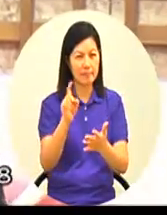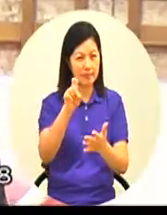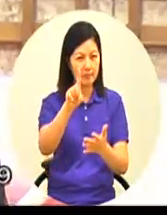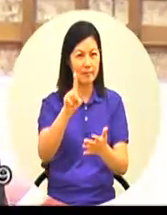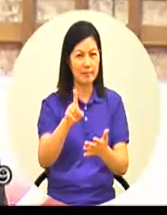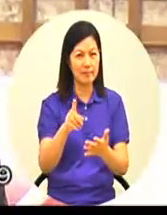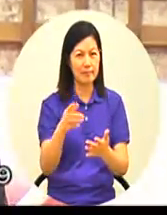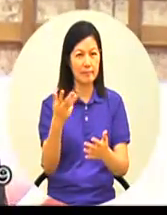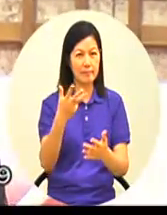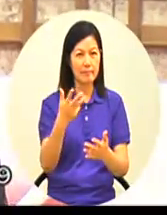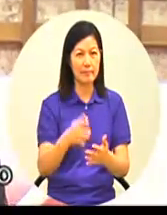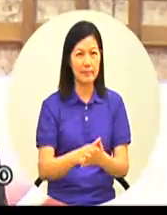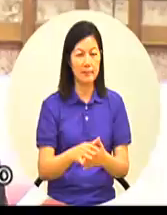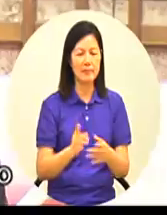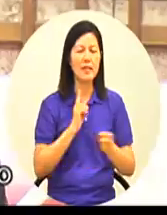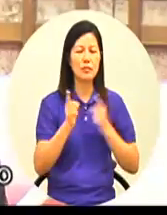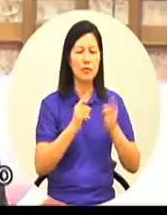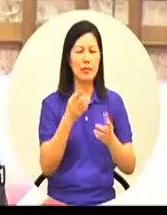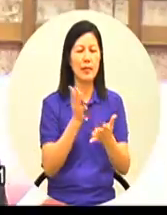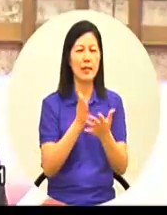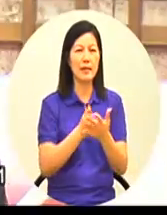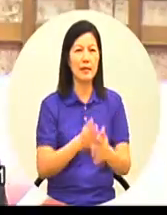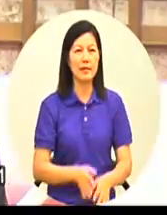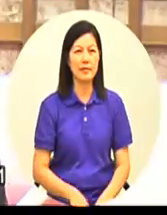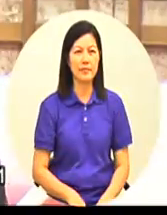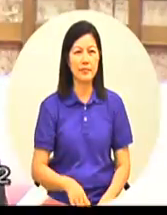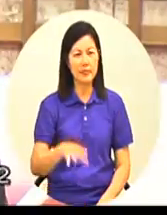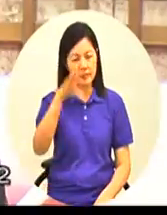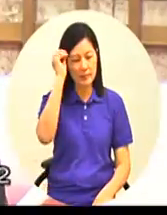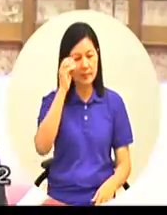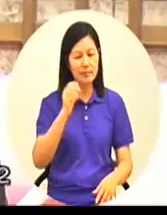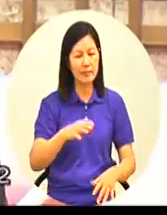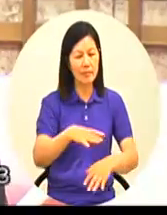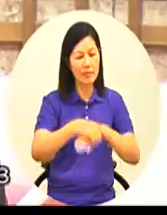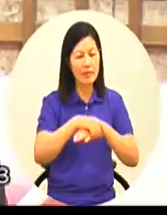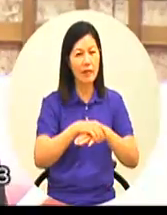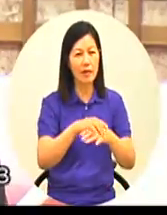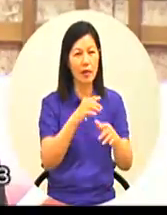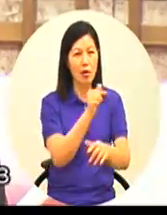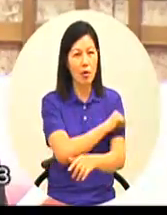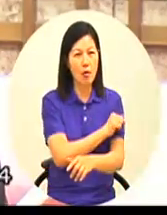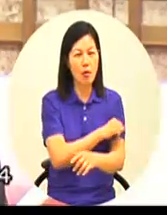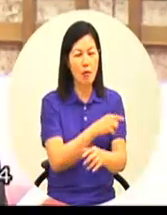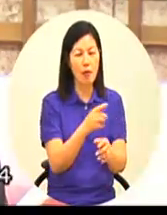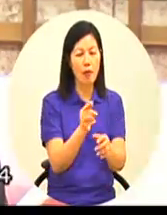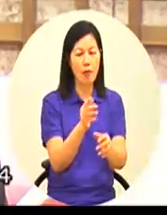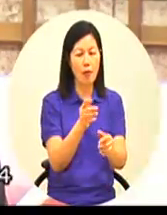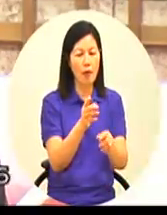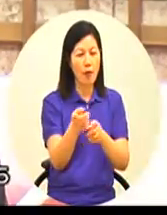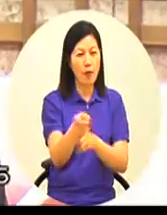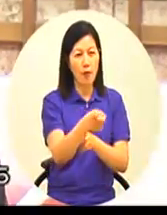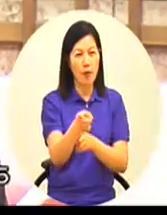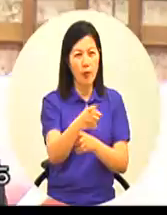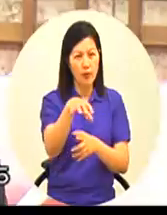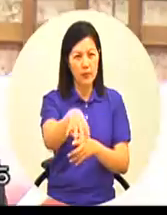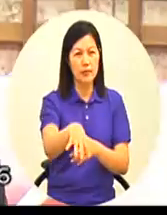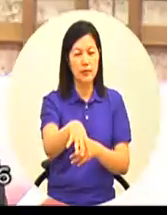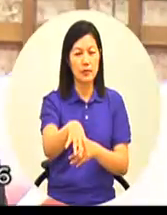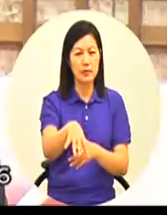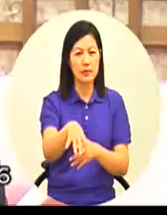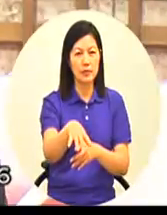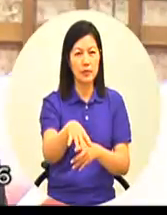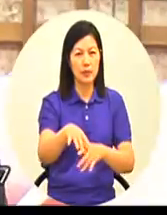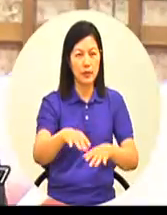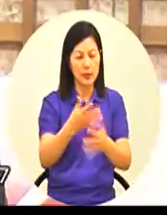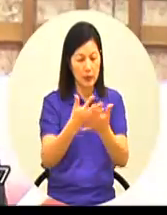应用的。 你随便念一下嘛。 比如说智慧救护的部分，我们就有消防局的那一个心电图的线上云即时传递